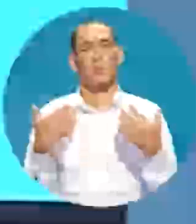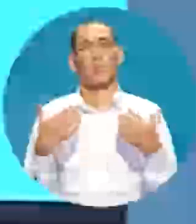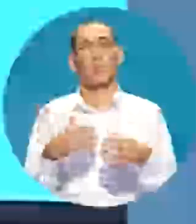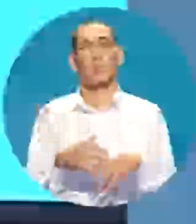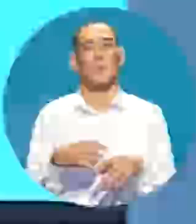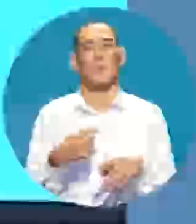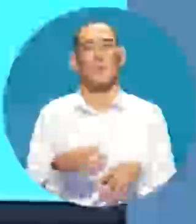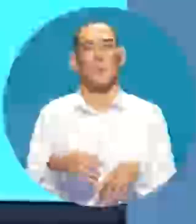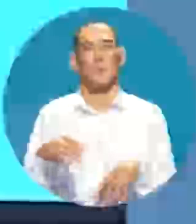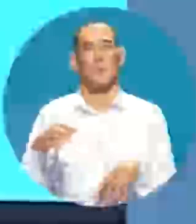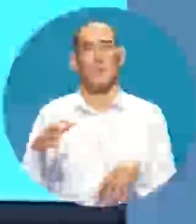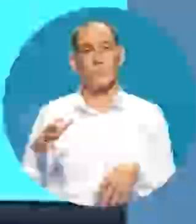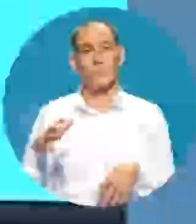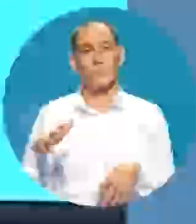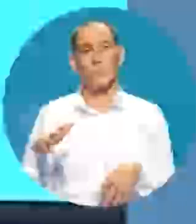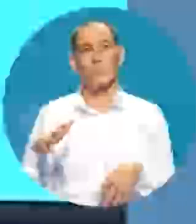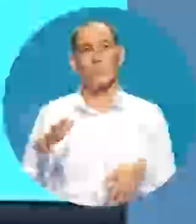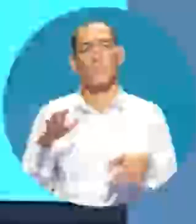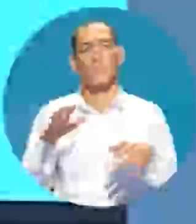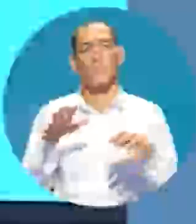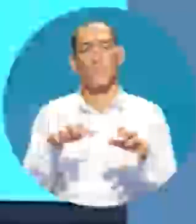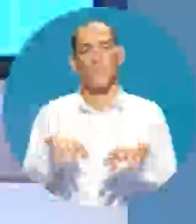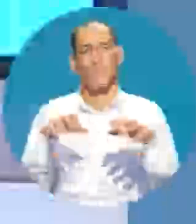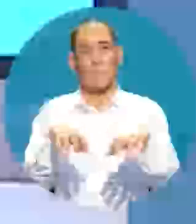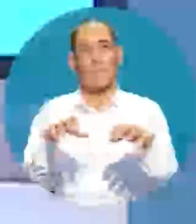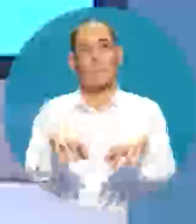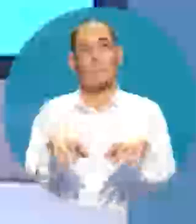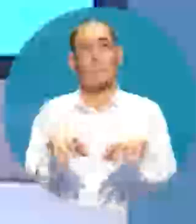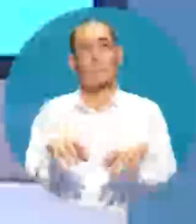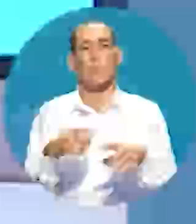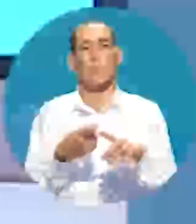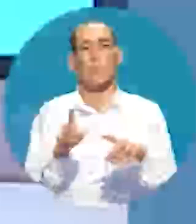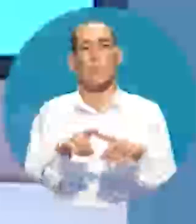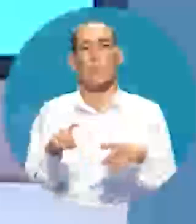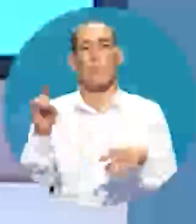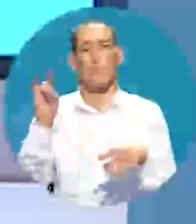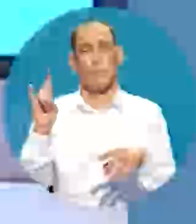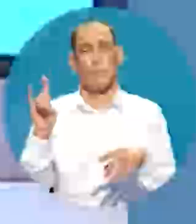küşüktün suretin barmaqlarımız jardeminde isteyimiz.